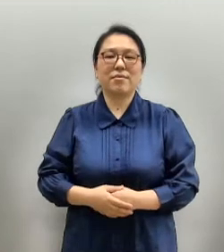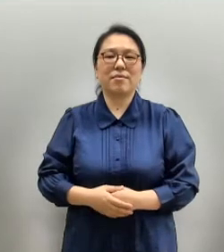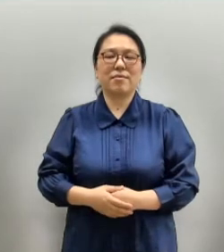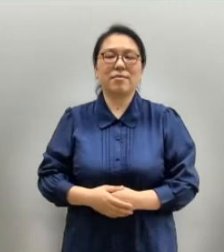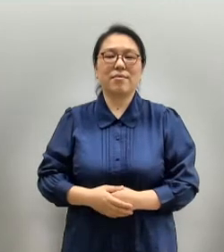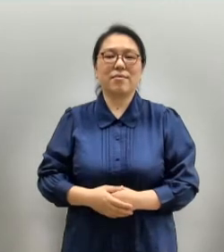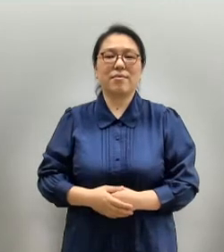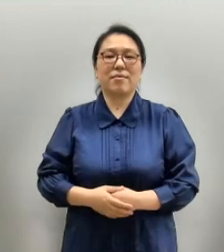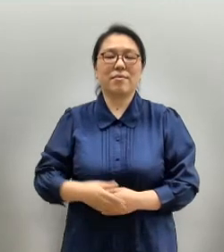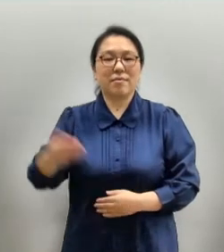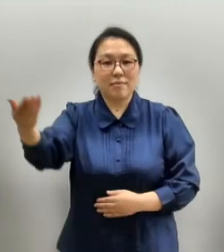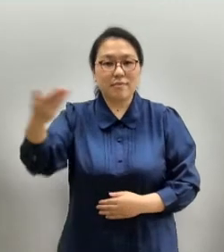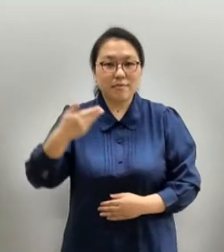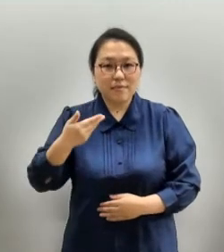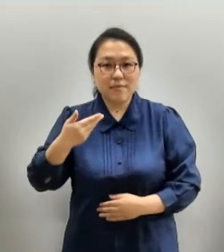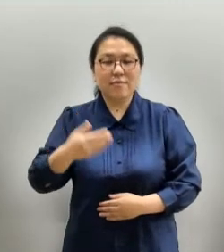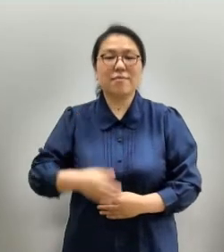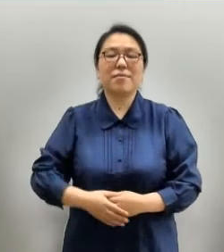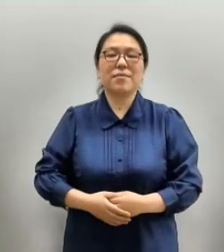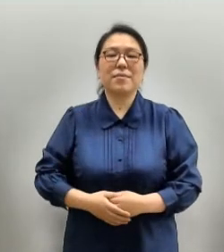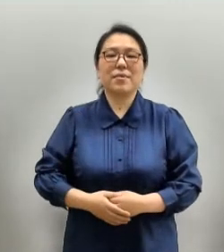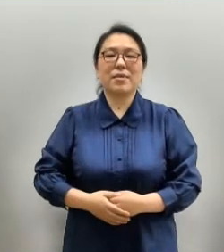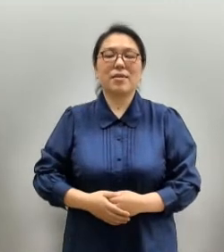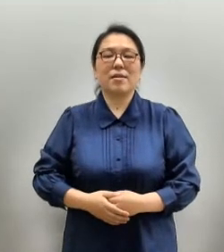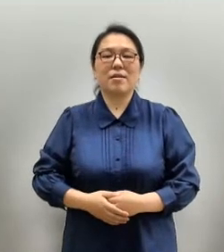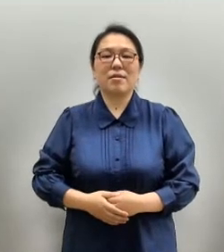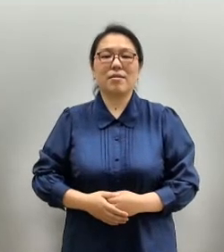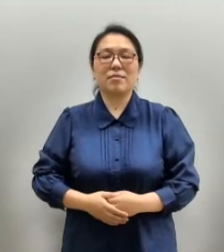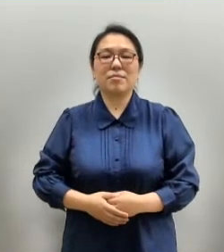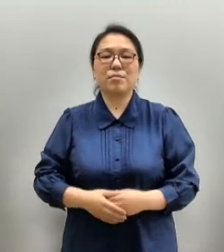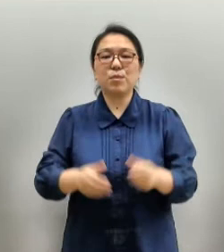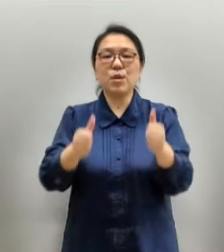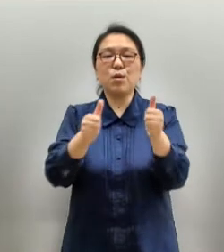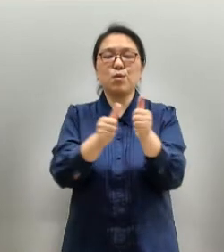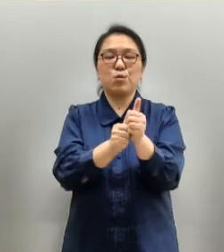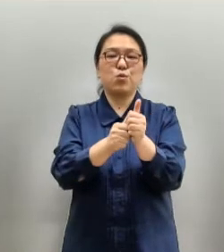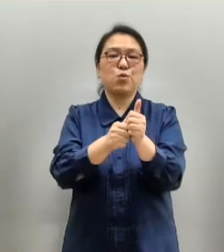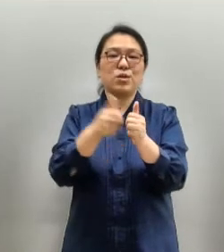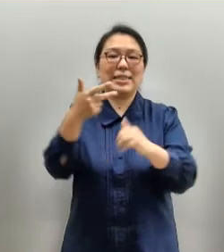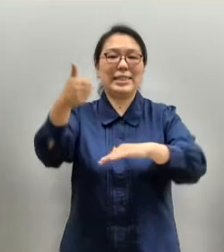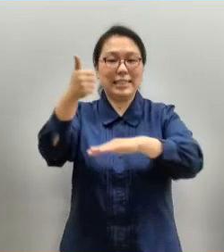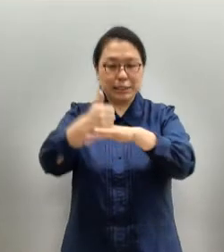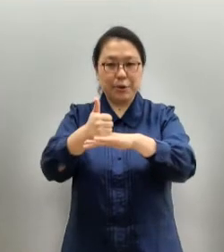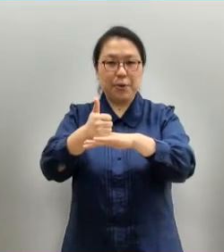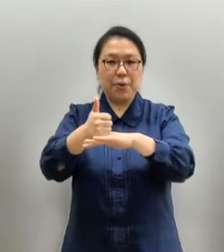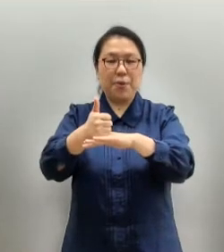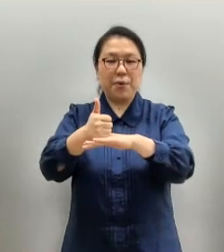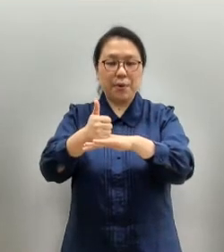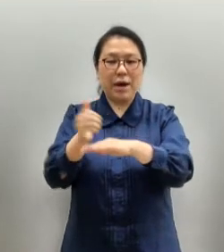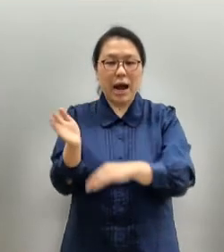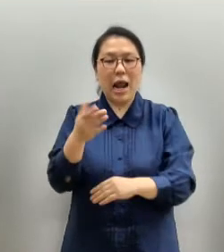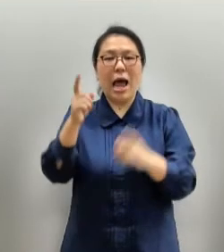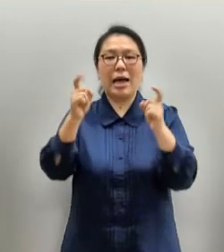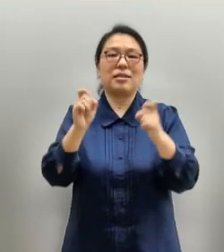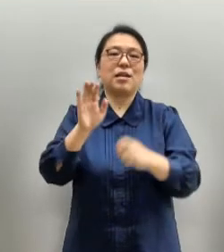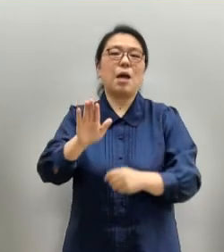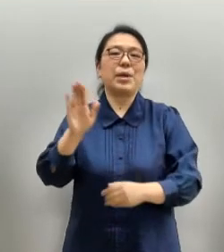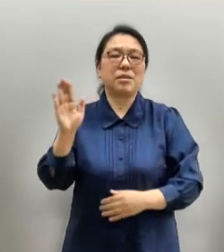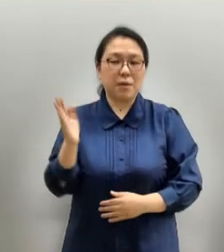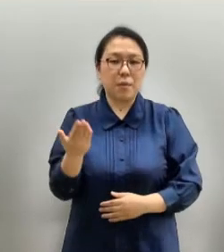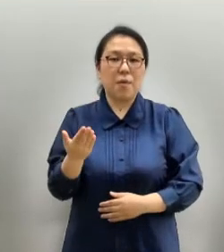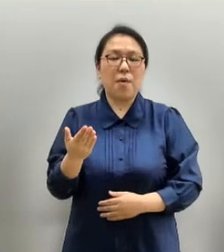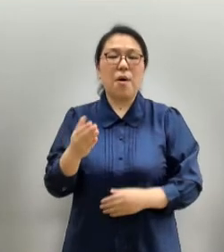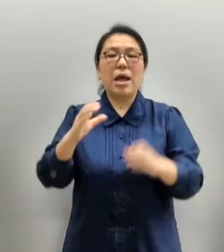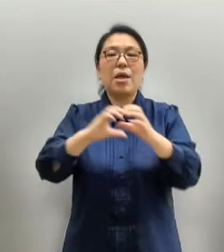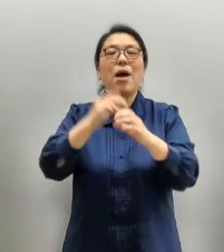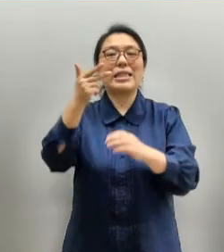経営の真面目と申しますけど、副市長、皆さんによろしくというね、挨拶なんですけども、いわき市の